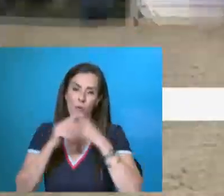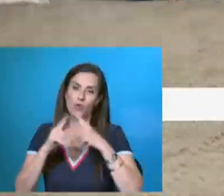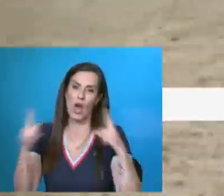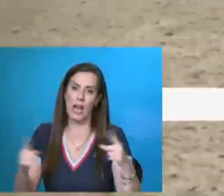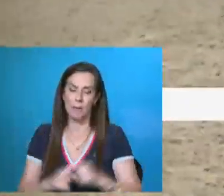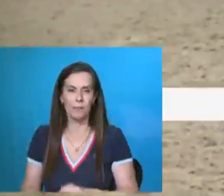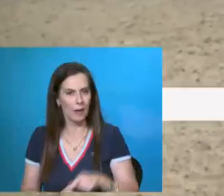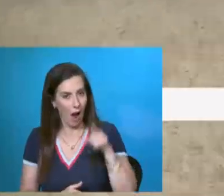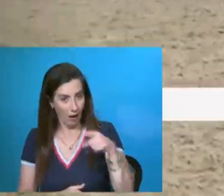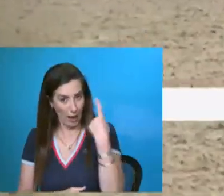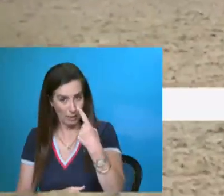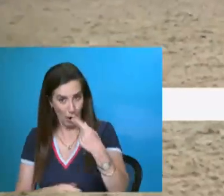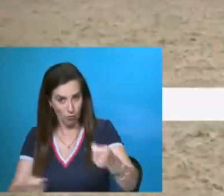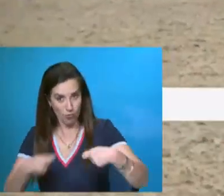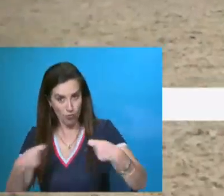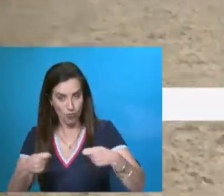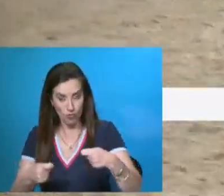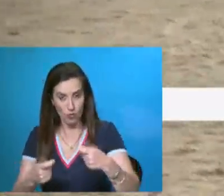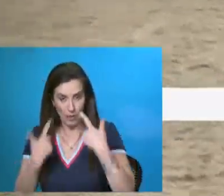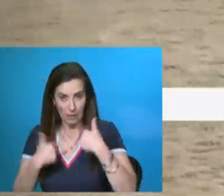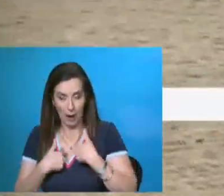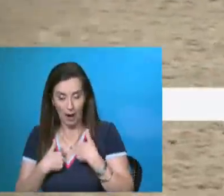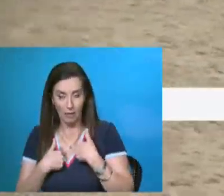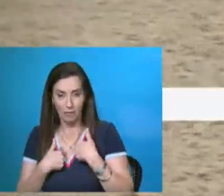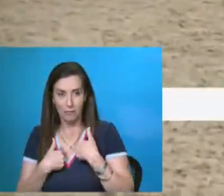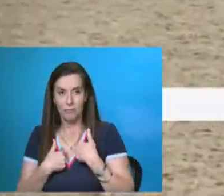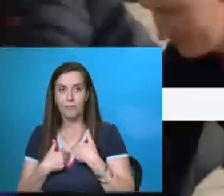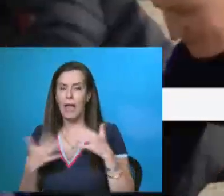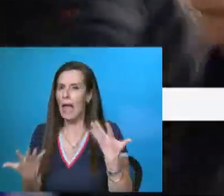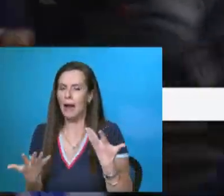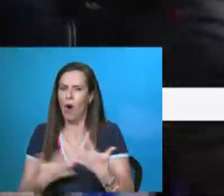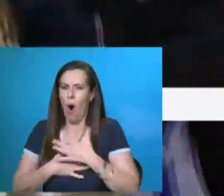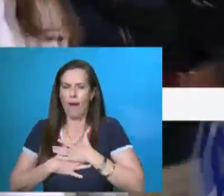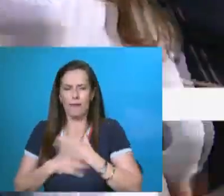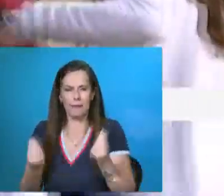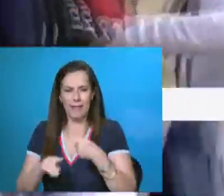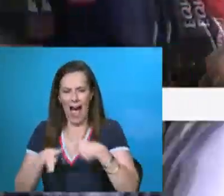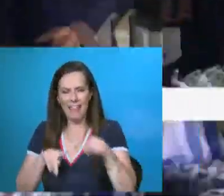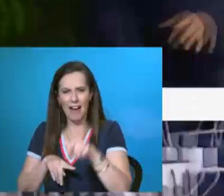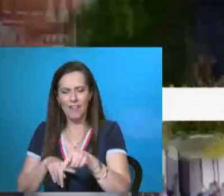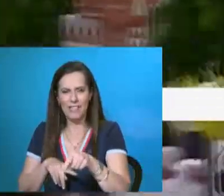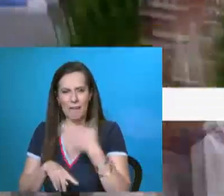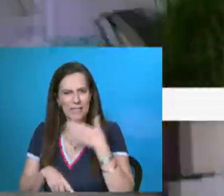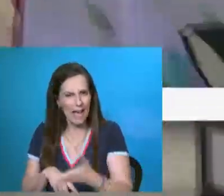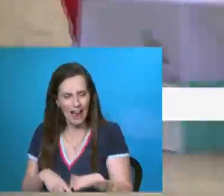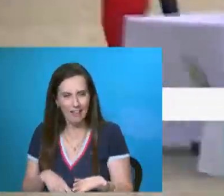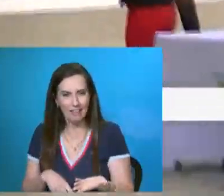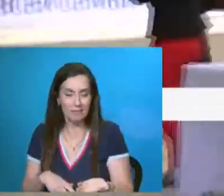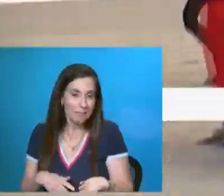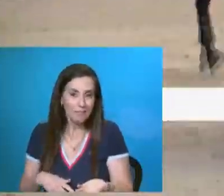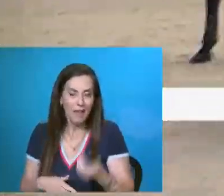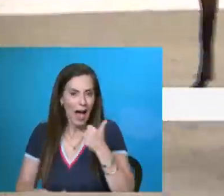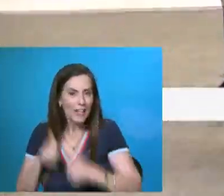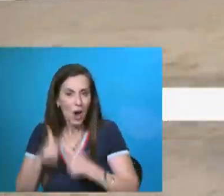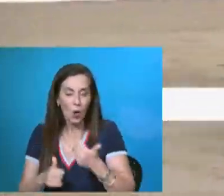רוכב בעצמך? בוא תנסה להסביר לנו איך מתאהבים בתחום הזה גם בעברית. אתה יודע, את התחרויות